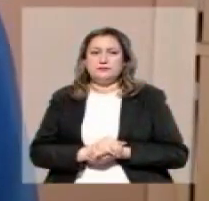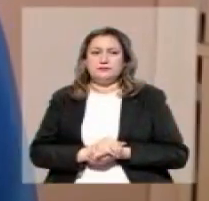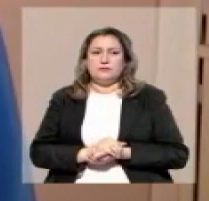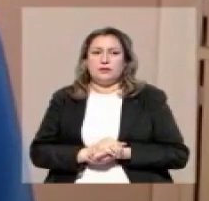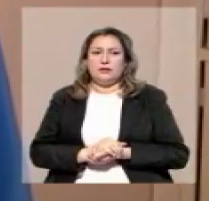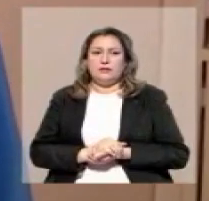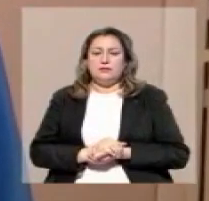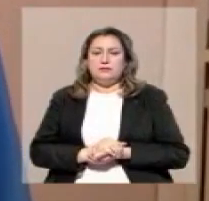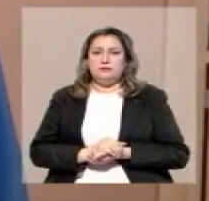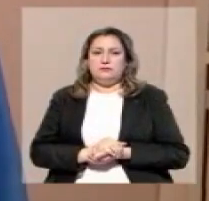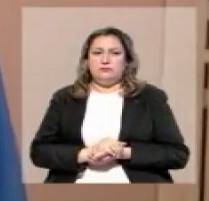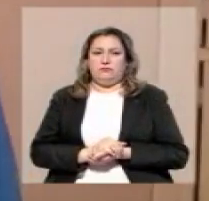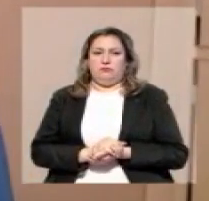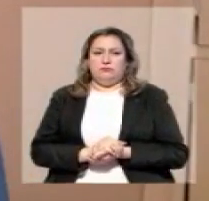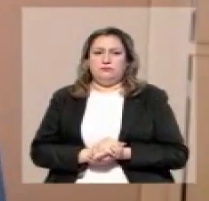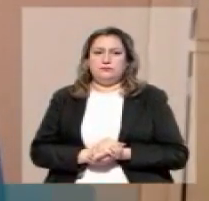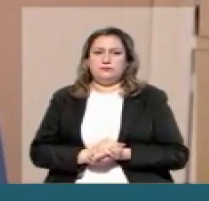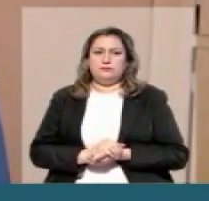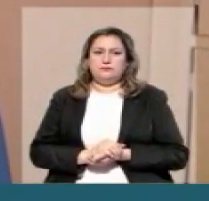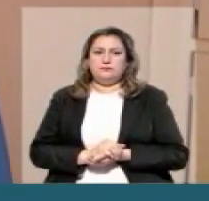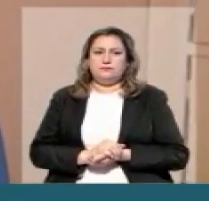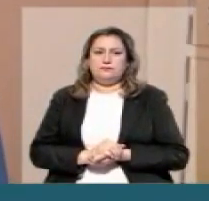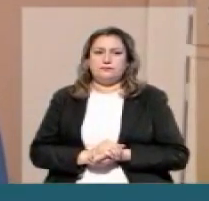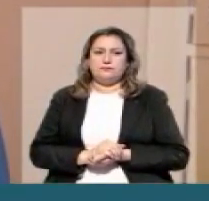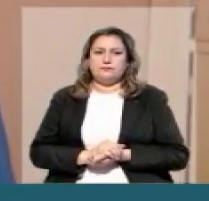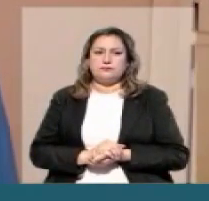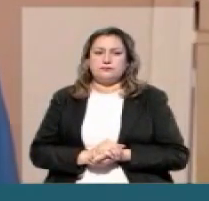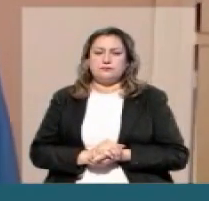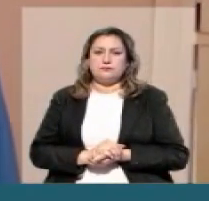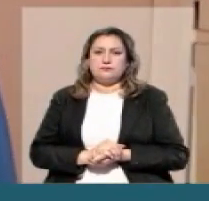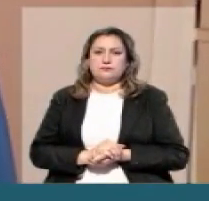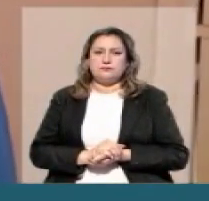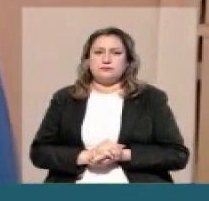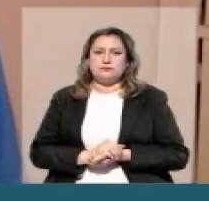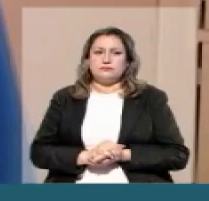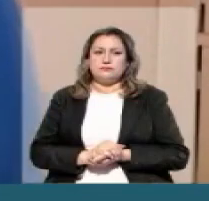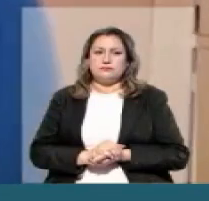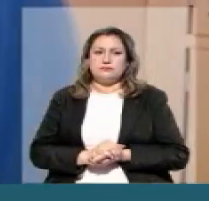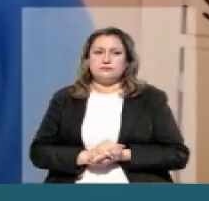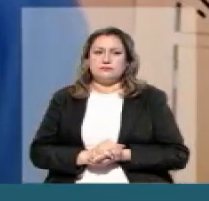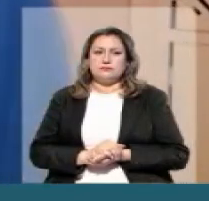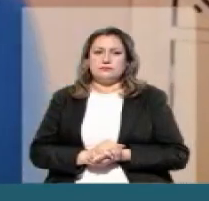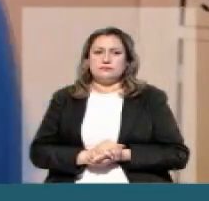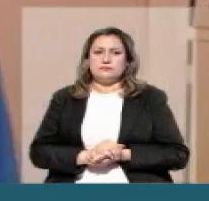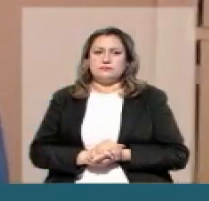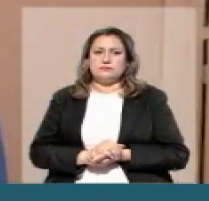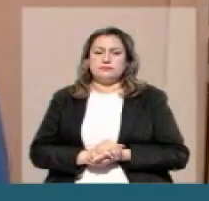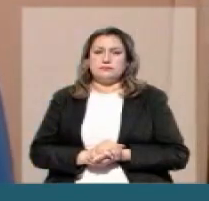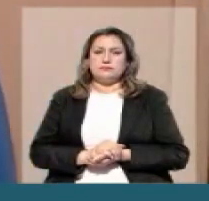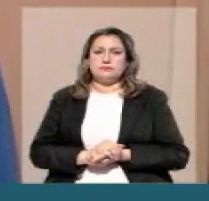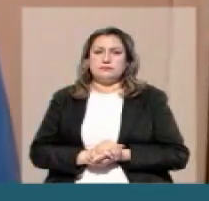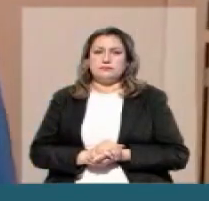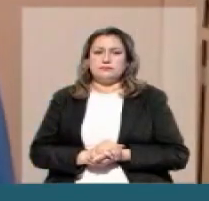Алло, здравствуйте. У нас в жастар сарайы пожар. Прошу